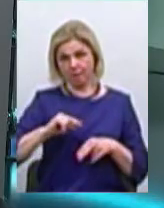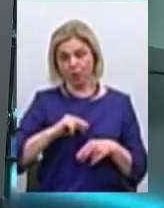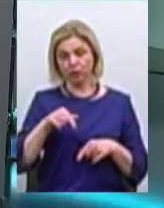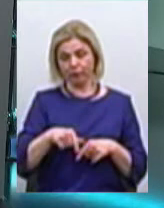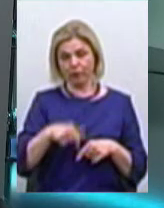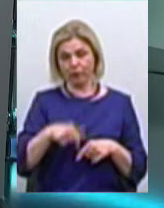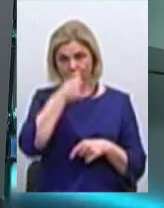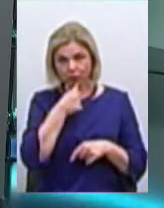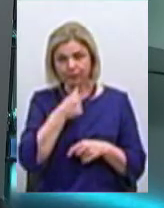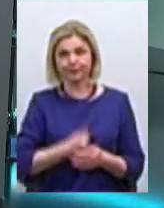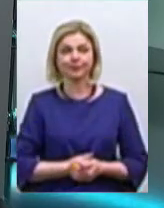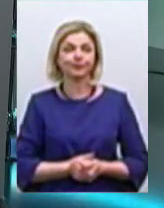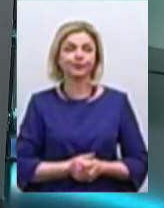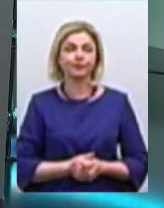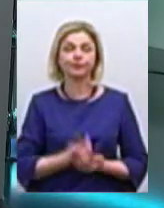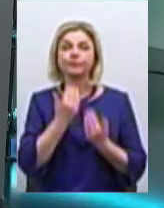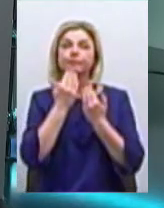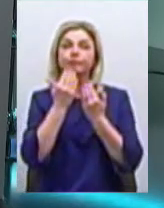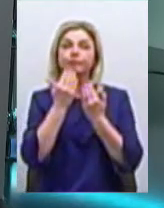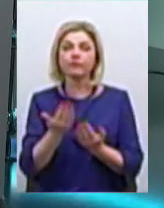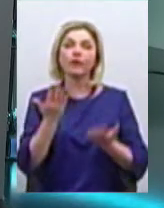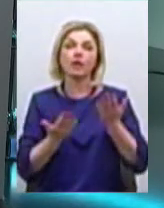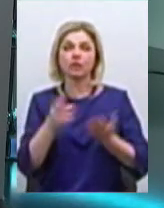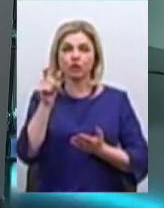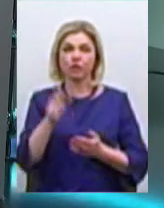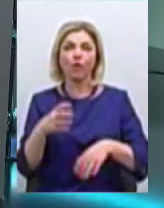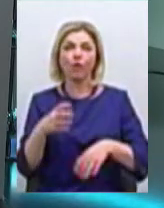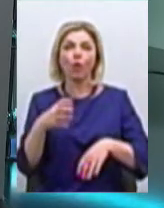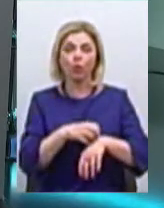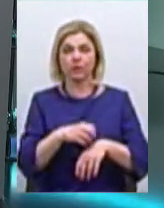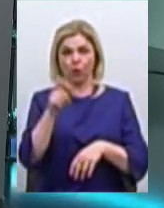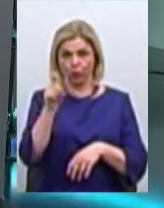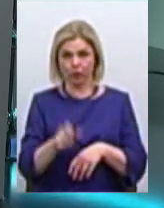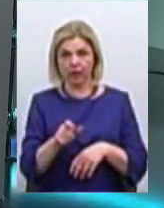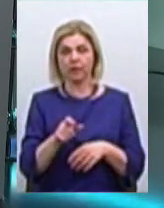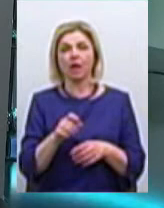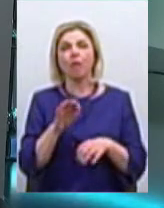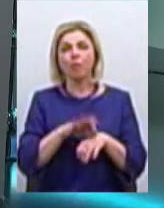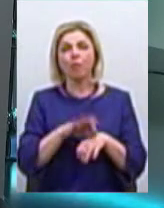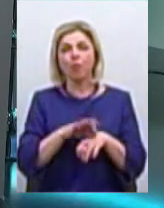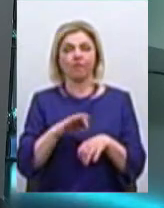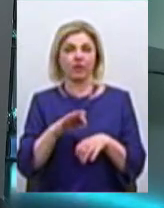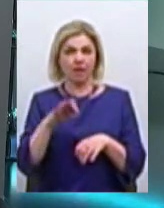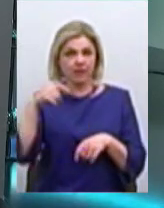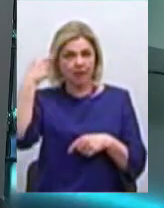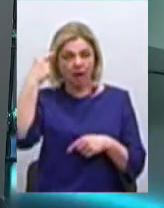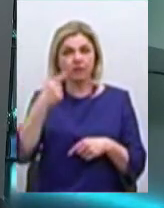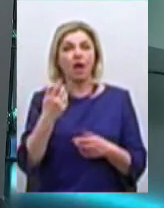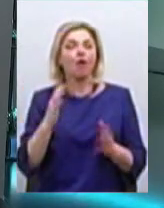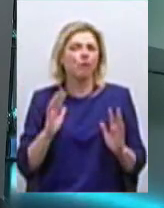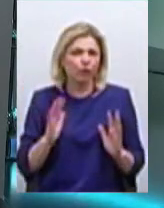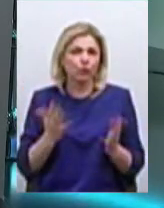будь ласка, якщо людину вкусила тварина хвора на сказ, взагалі, якщо людину вкусила тварина, що їй